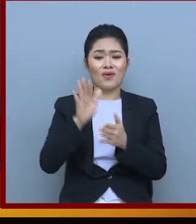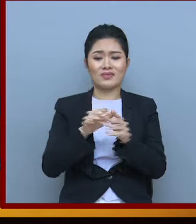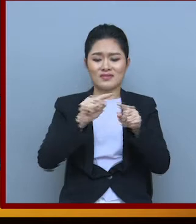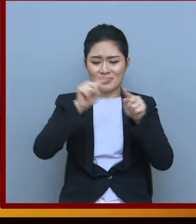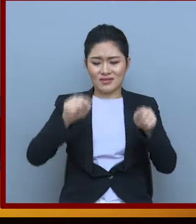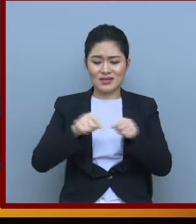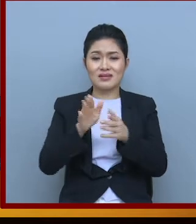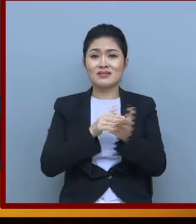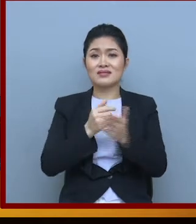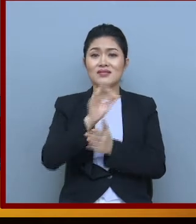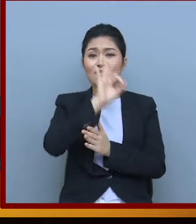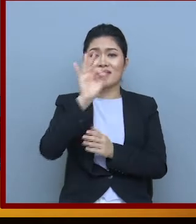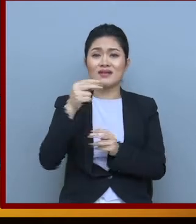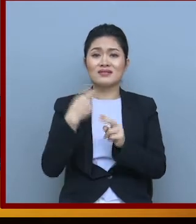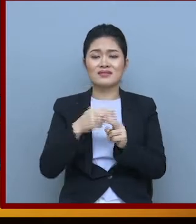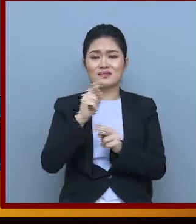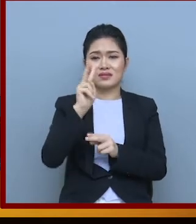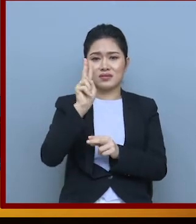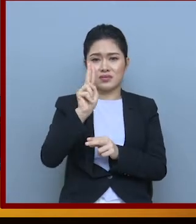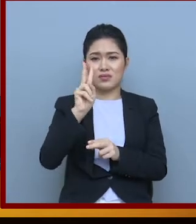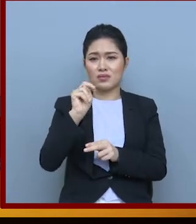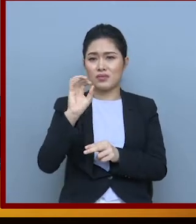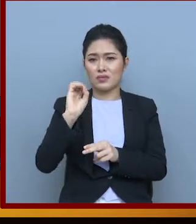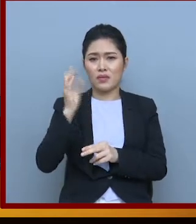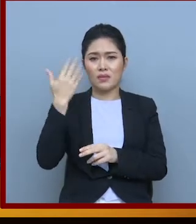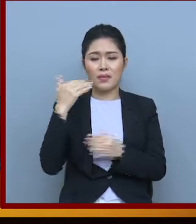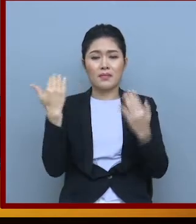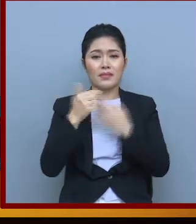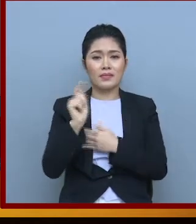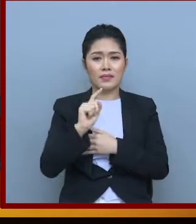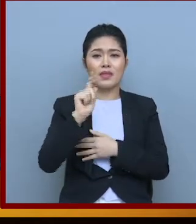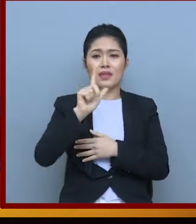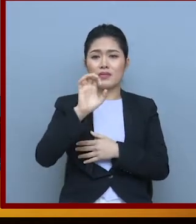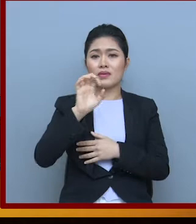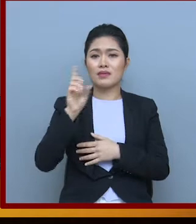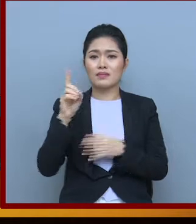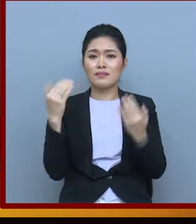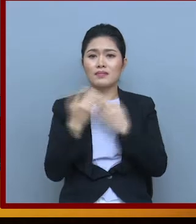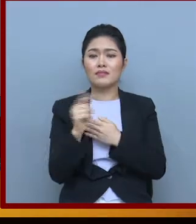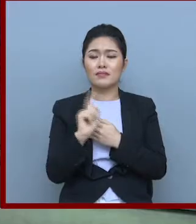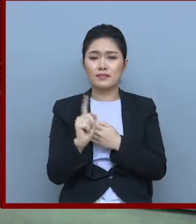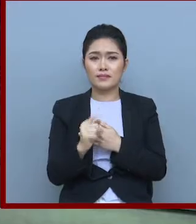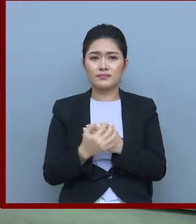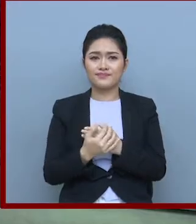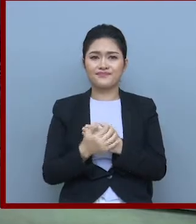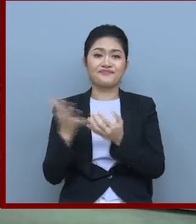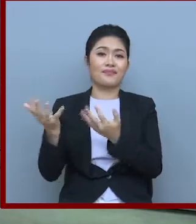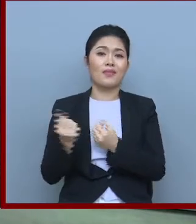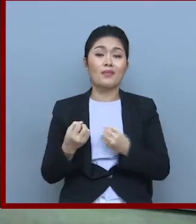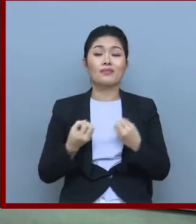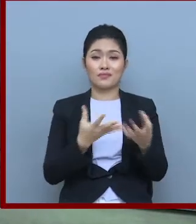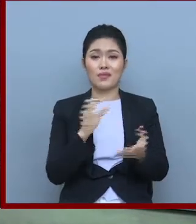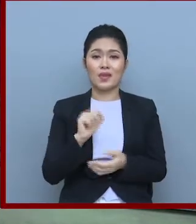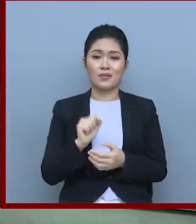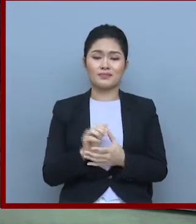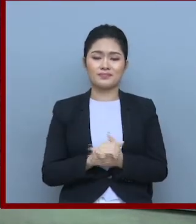ก็ อันนี้ก็คืออันนี้ทบทวนให้นะครับ LED ให้เป็นตัวแปร LED เป็นอะไรครับ output นะ